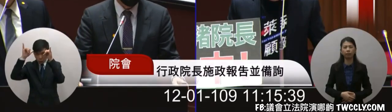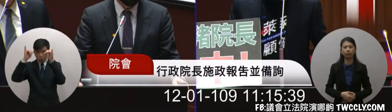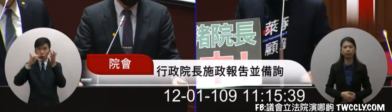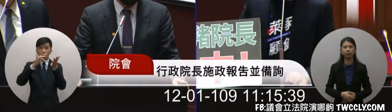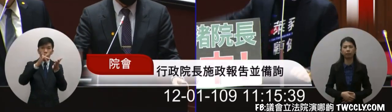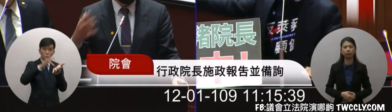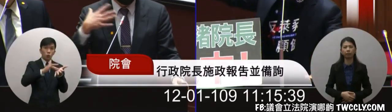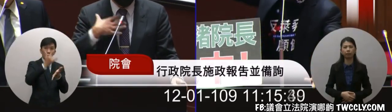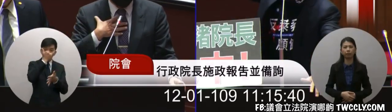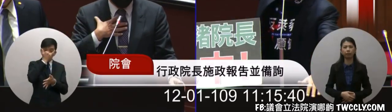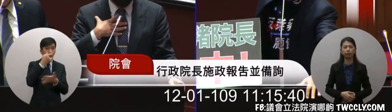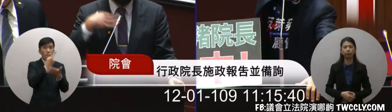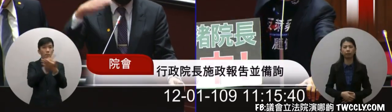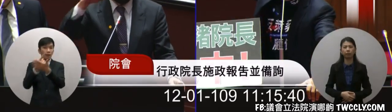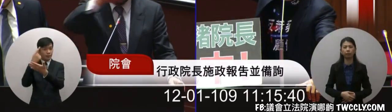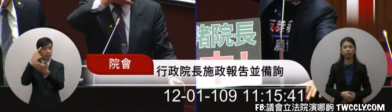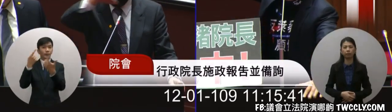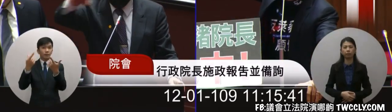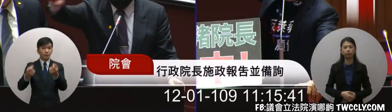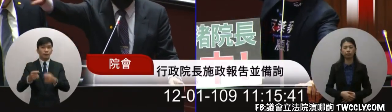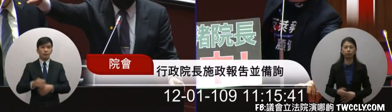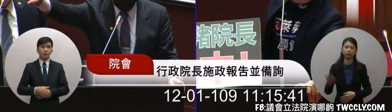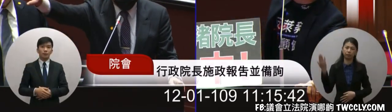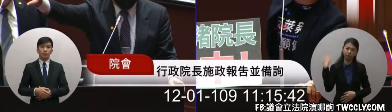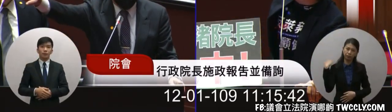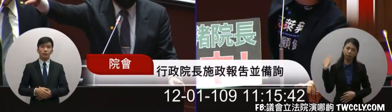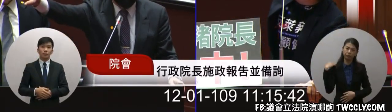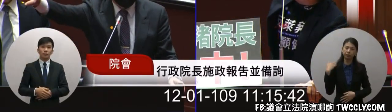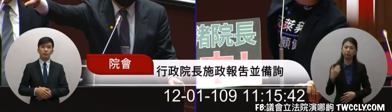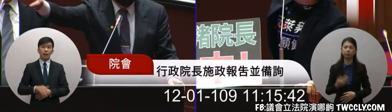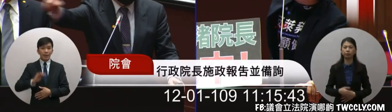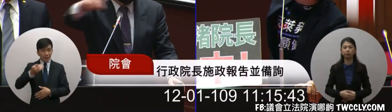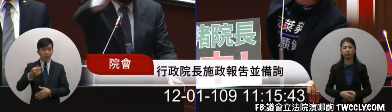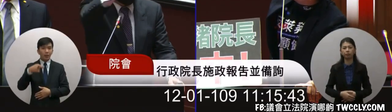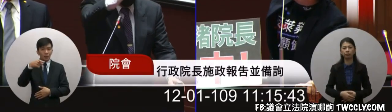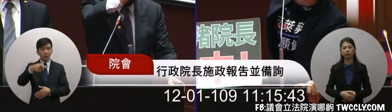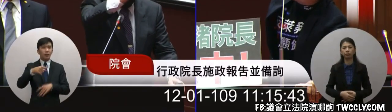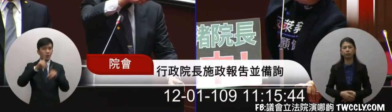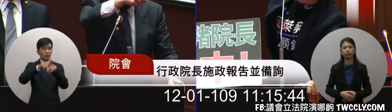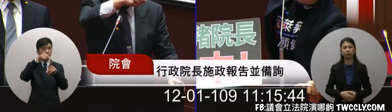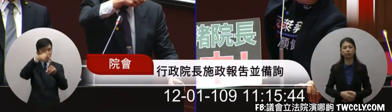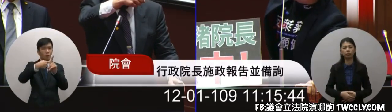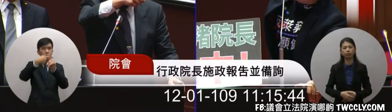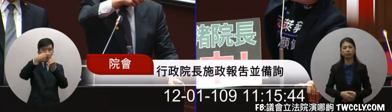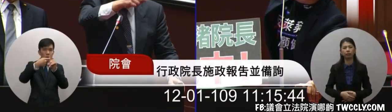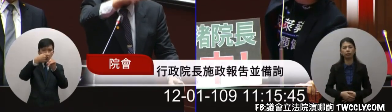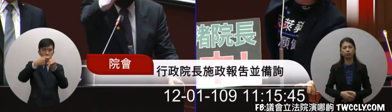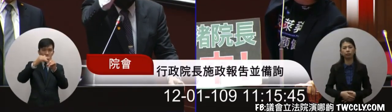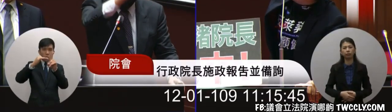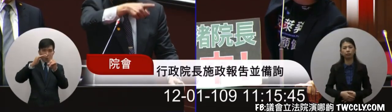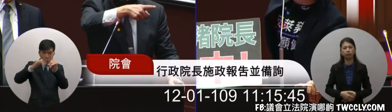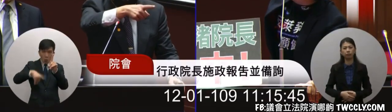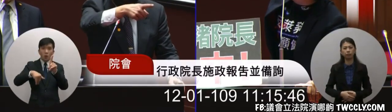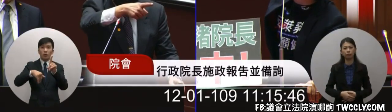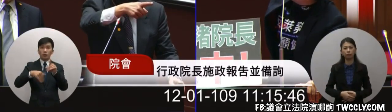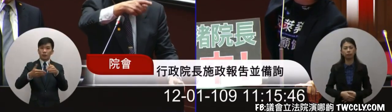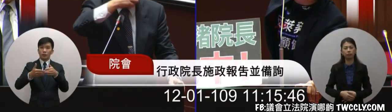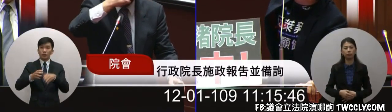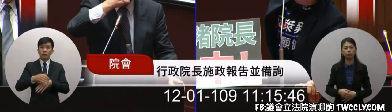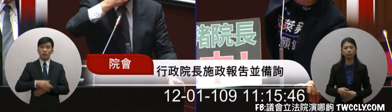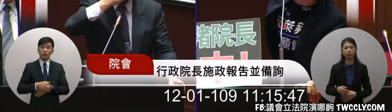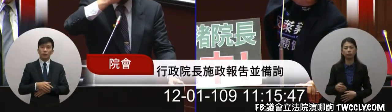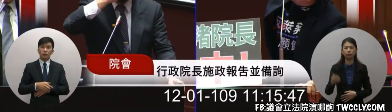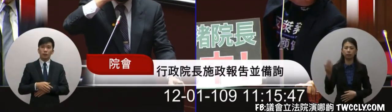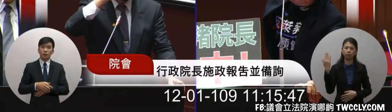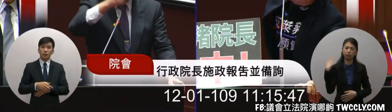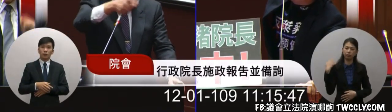了， 大家都反对， 所以我们才要定当时的容许量嘛。 当时的 反毒哦， 当时的蔡英文，当时